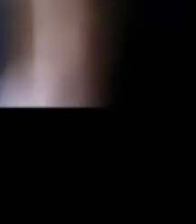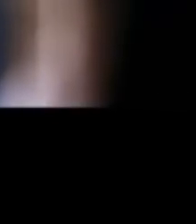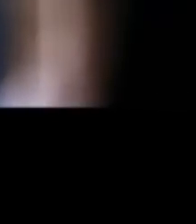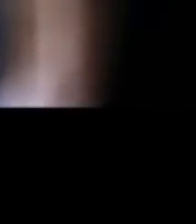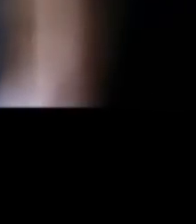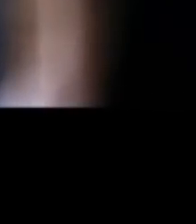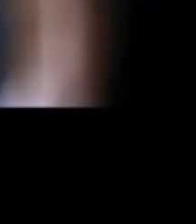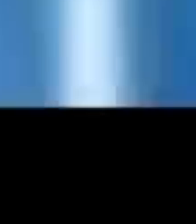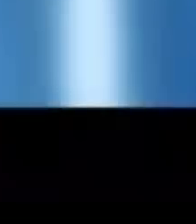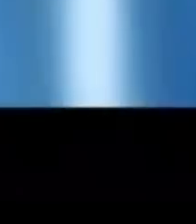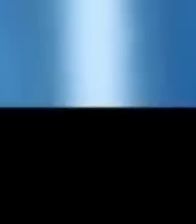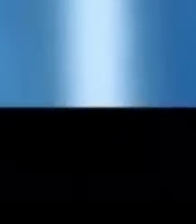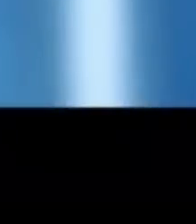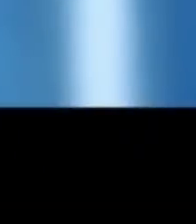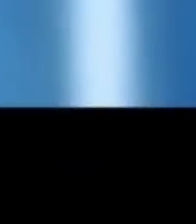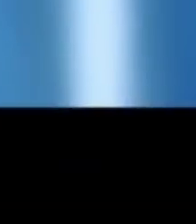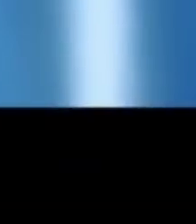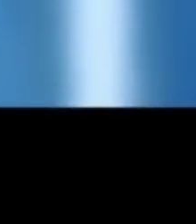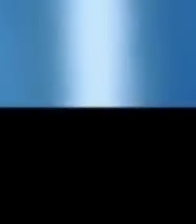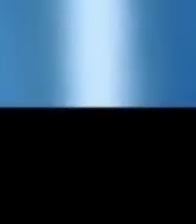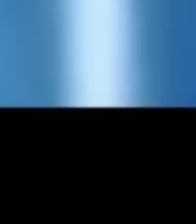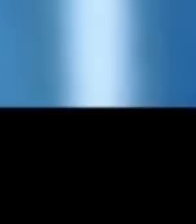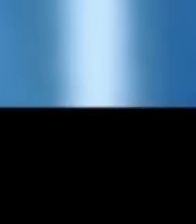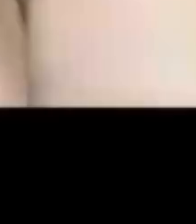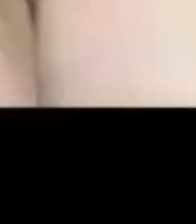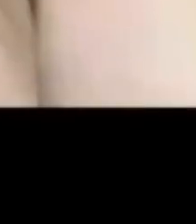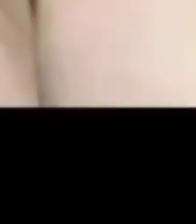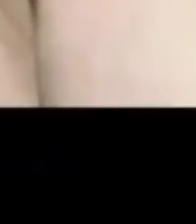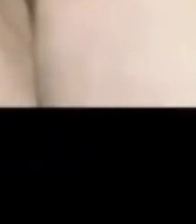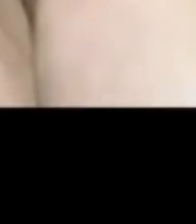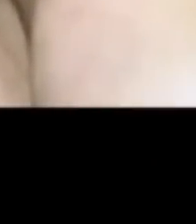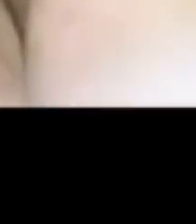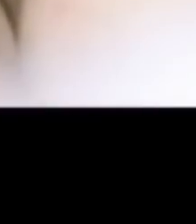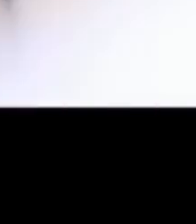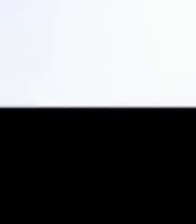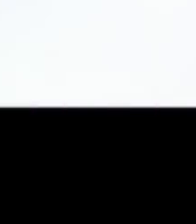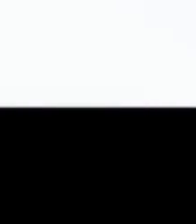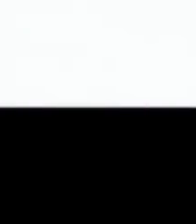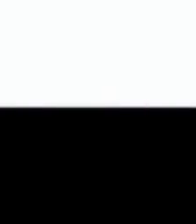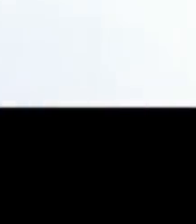ทำไมเราทำแบบนี ้อาจารย์คะคือว่าหนูมีหน้าจ่าอธิบายค่ะคือว่าหนู